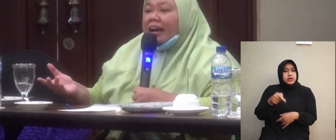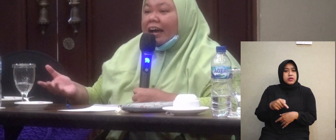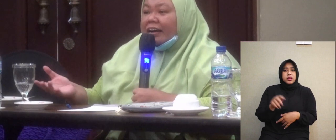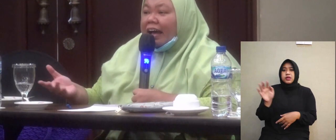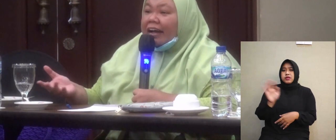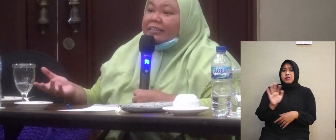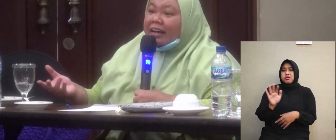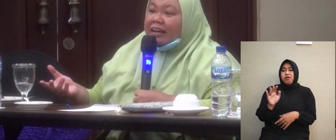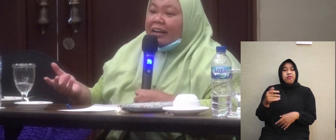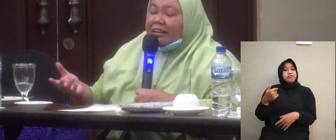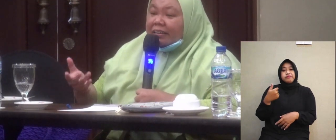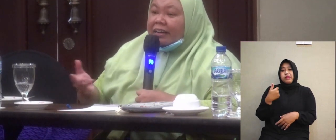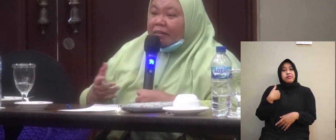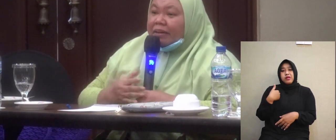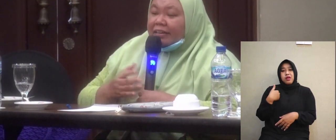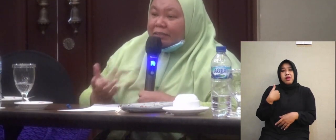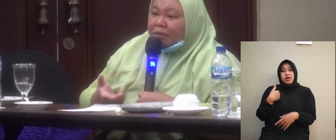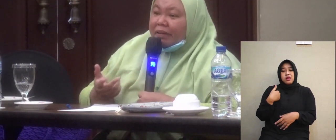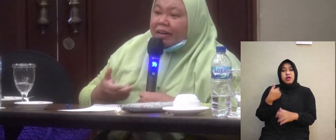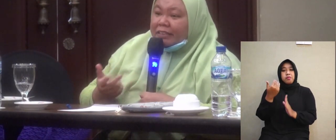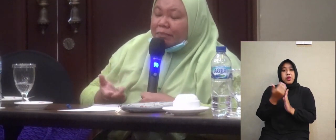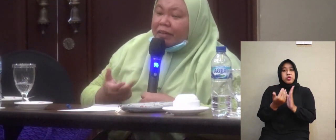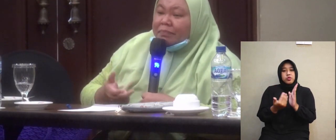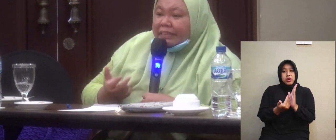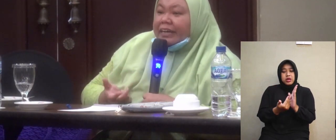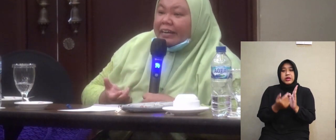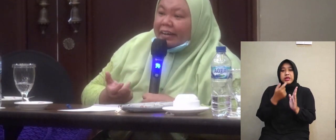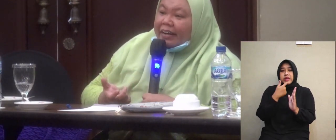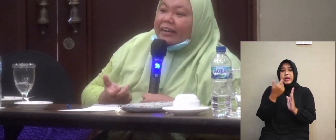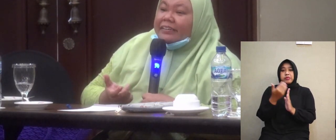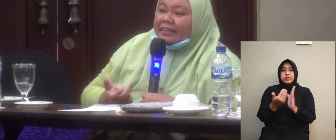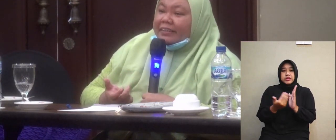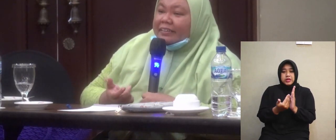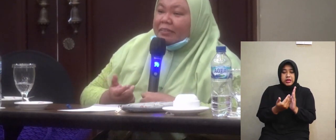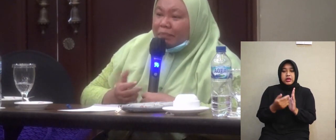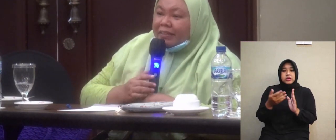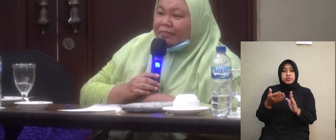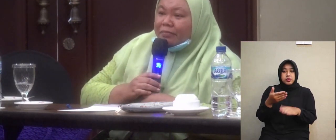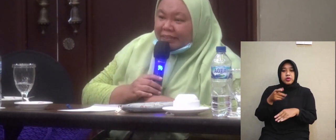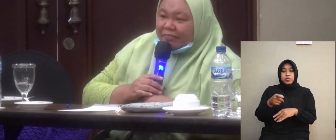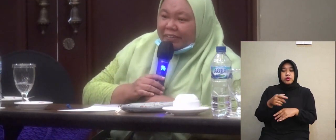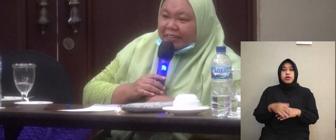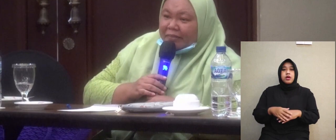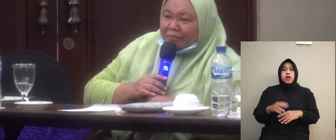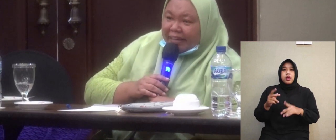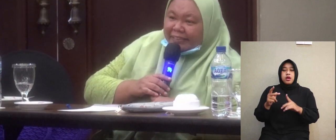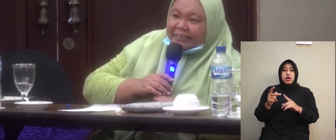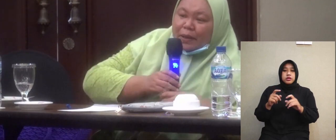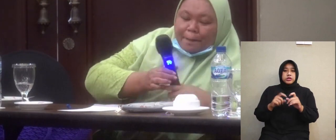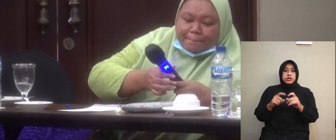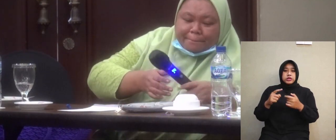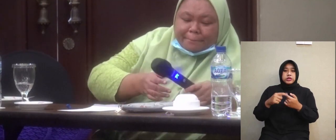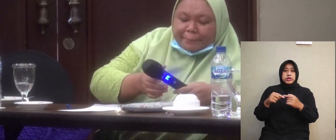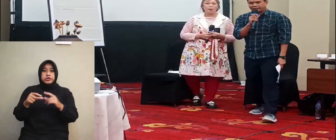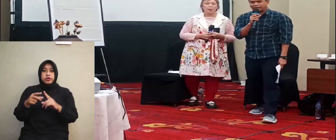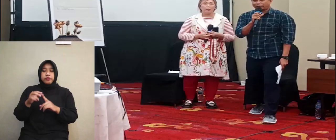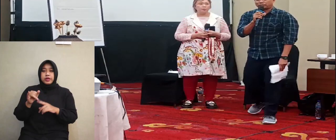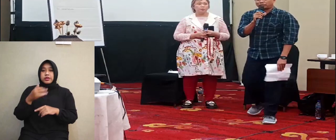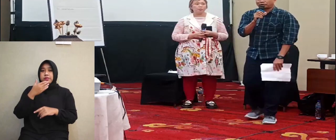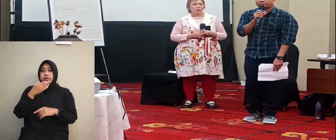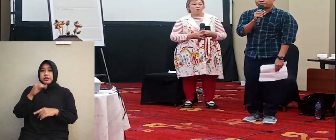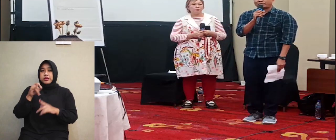enggak ada di dalam mekanisme mekanisme kebijakan yang ada begitu masa kini Makasih baik Makasih